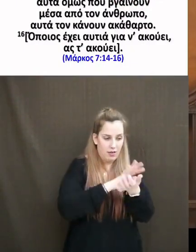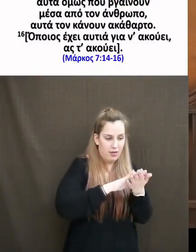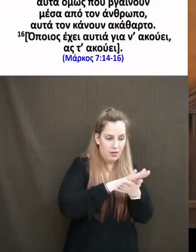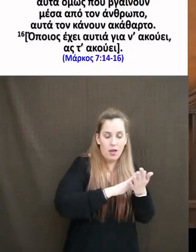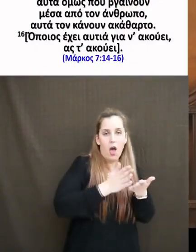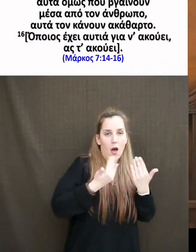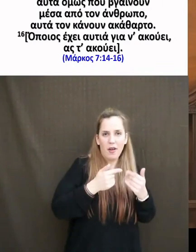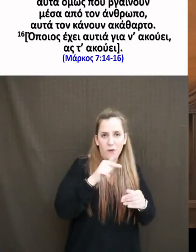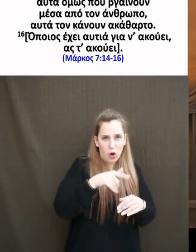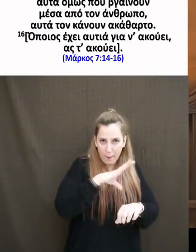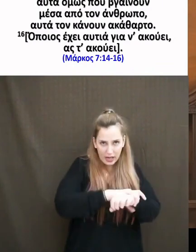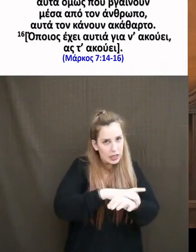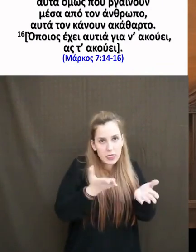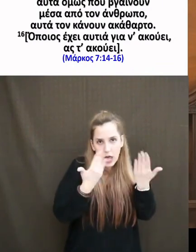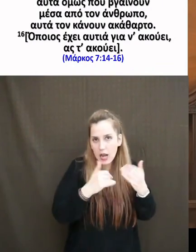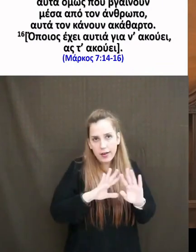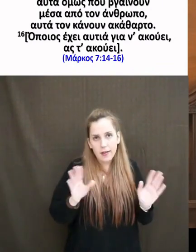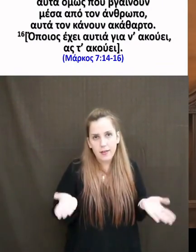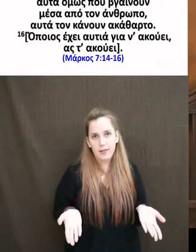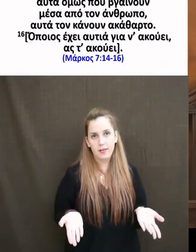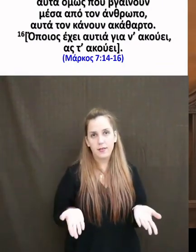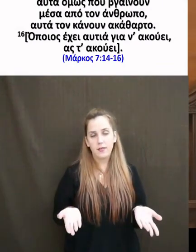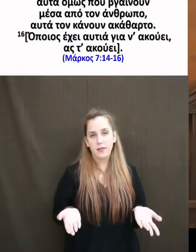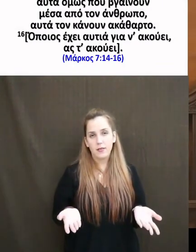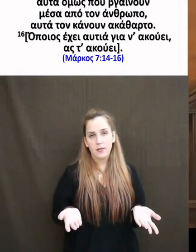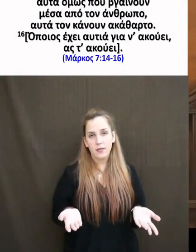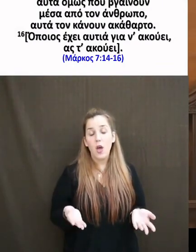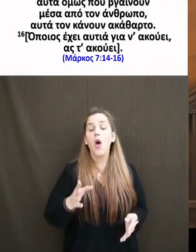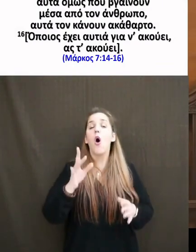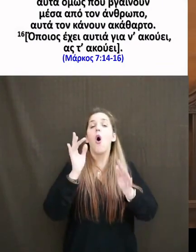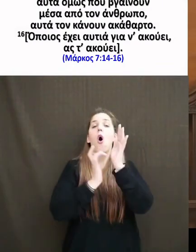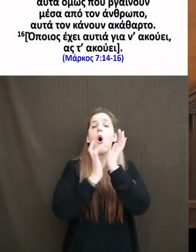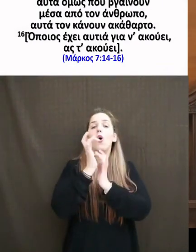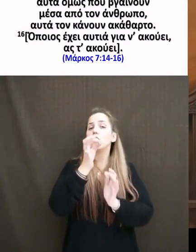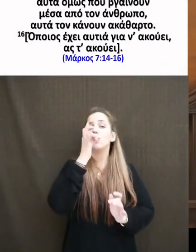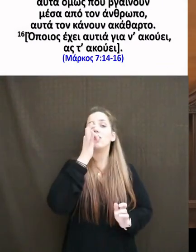καταλάβετε το. Τίποτα από αυτά που μπαίνουν μέσα στον άνθρωπο δεν μπορεί να τον κάνει ακάθαρτο.